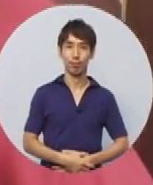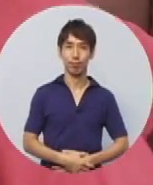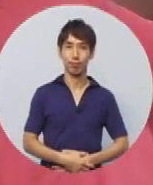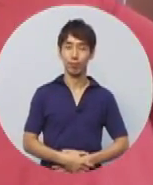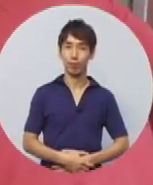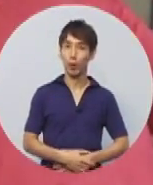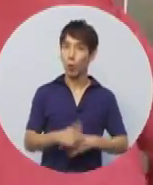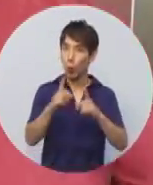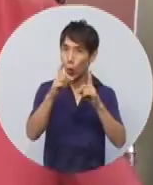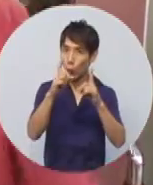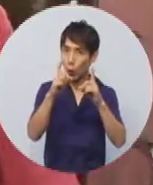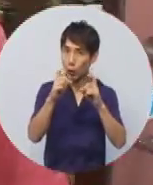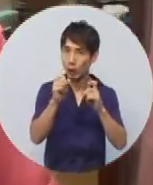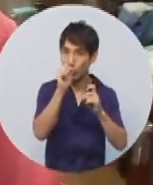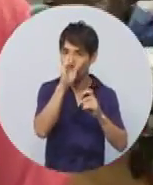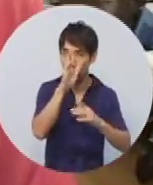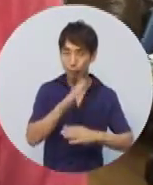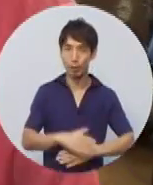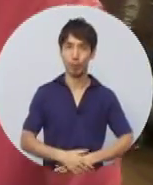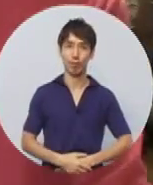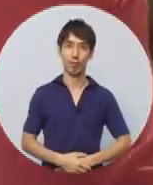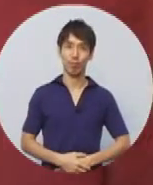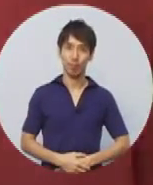こんにちは、よろしくお願いします。